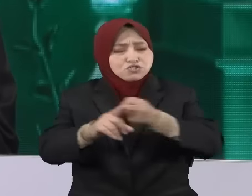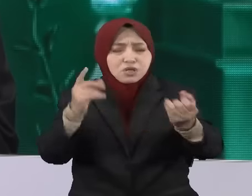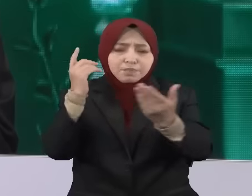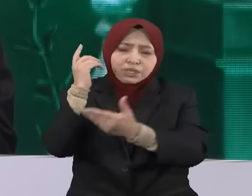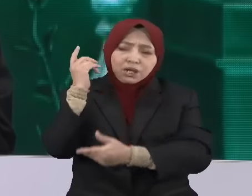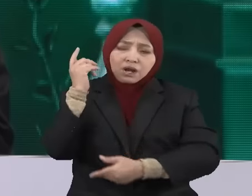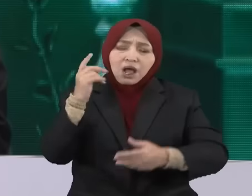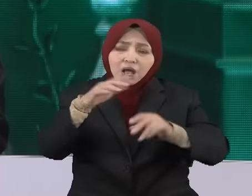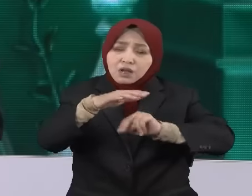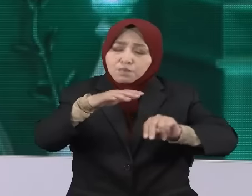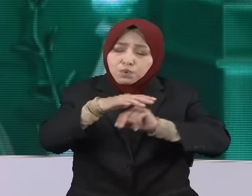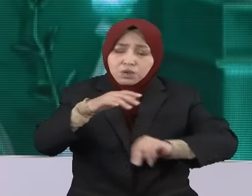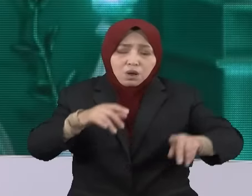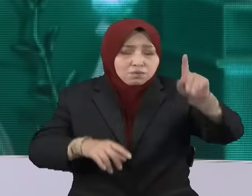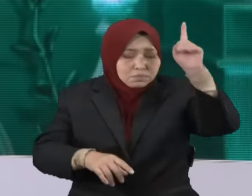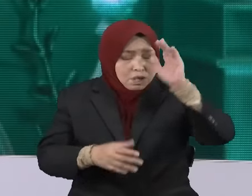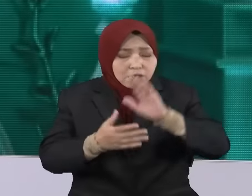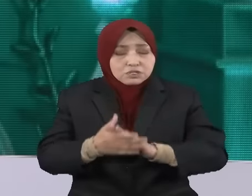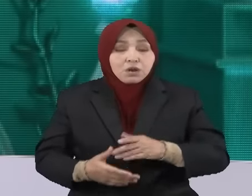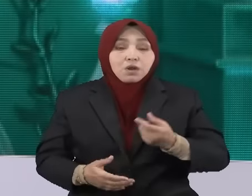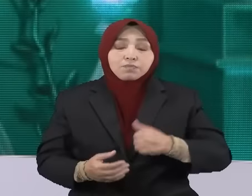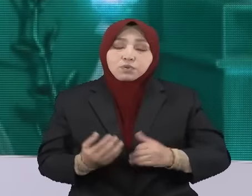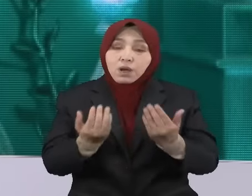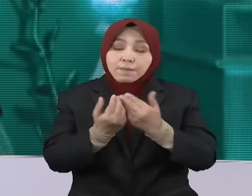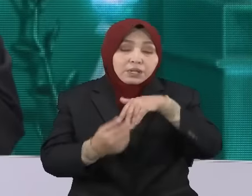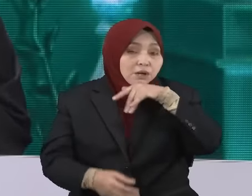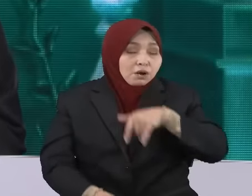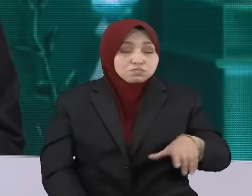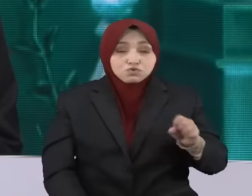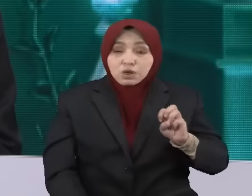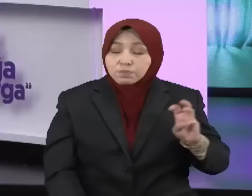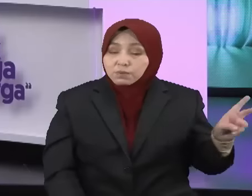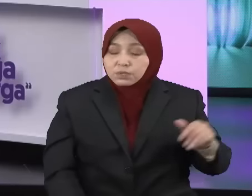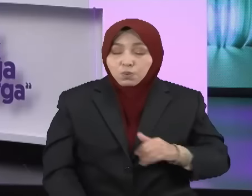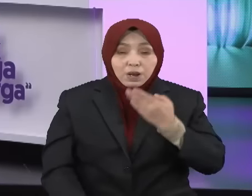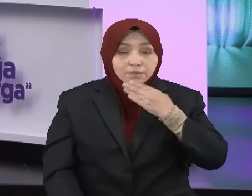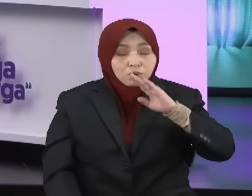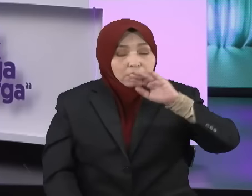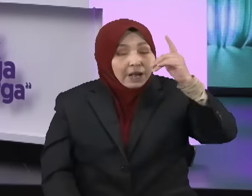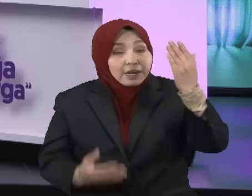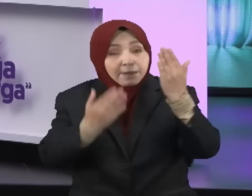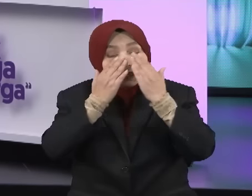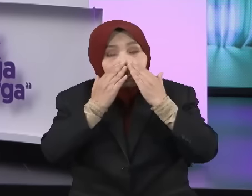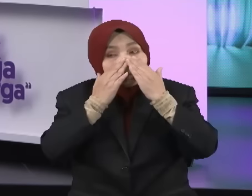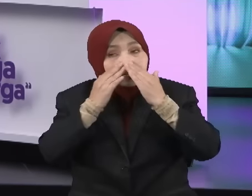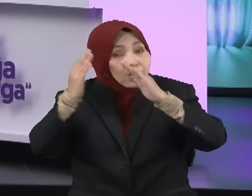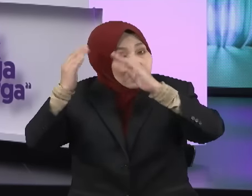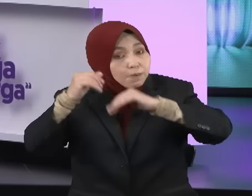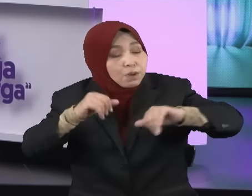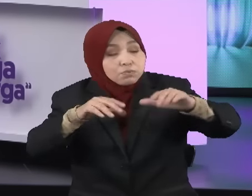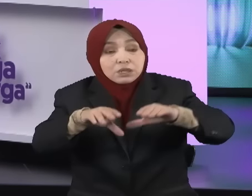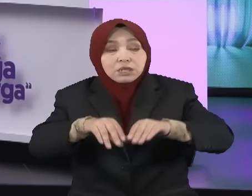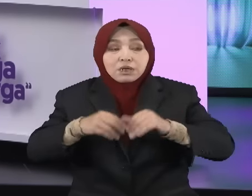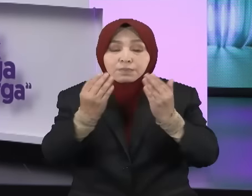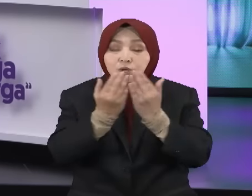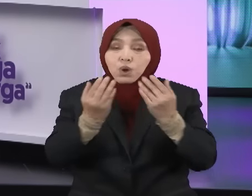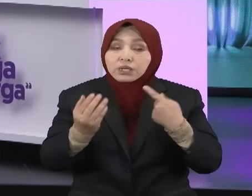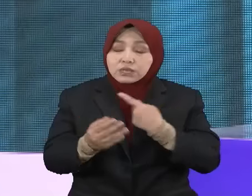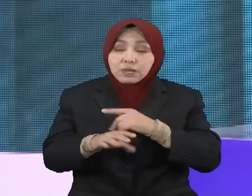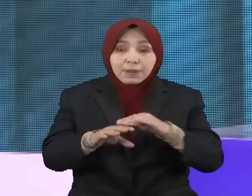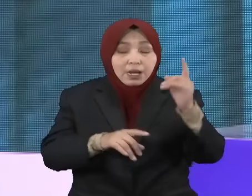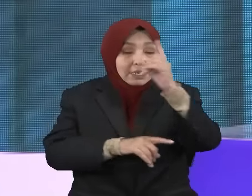ya Allah. Wa sallallahu wa sallam wa baraka ala Muhammad. Walhamdulillahirrahmanirrahim. Amin amin ya rabbal alamin. Moga-moga Allah mengkabulkan doa kita pada hari